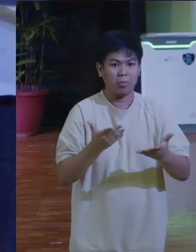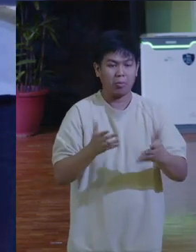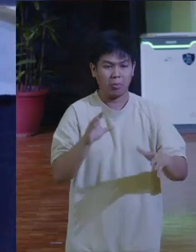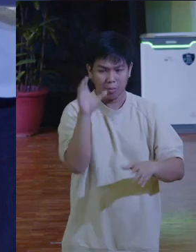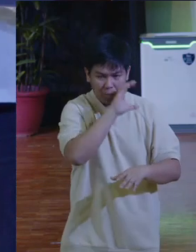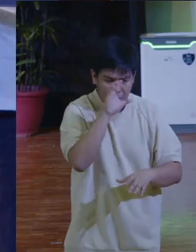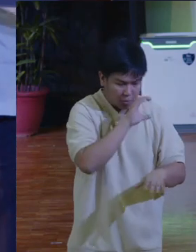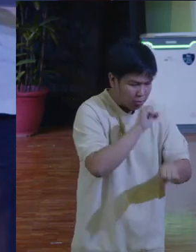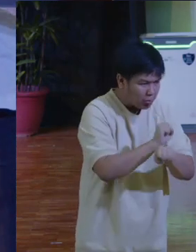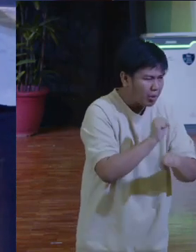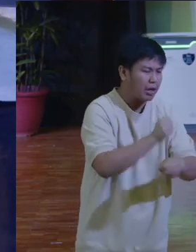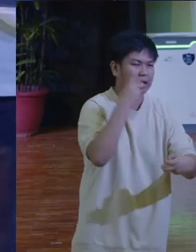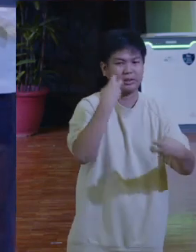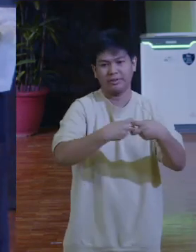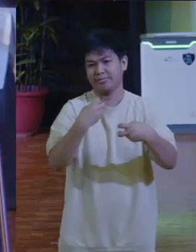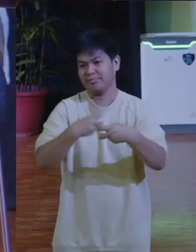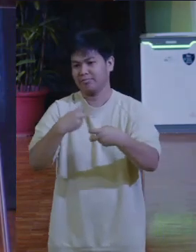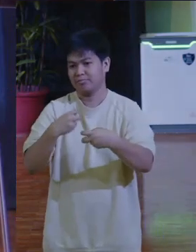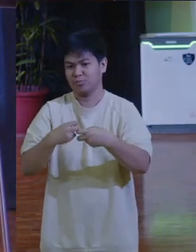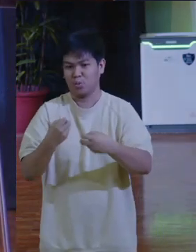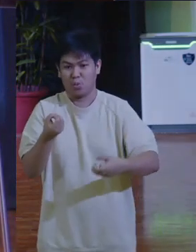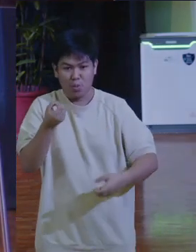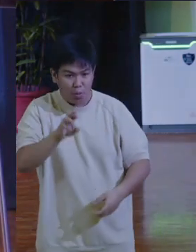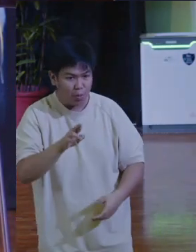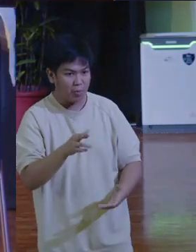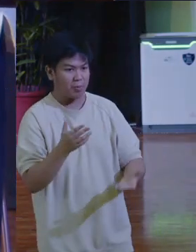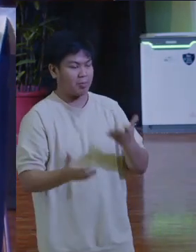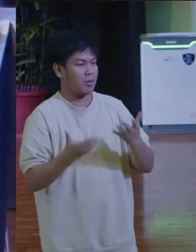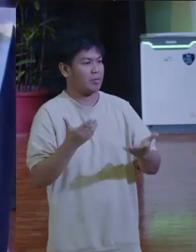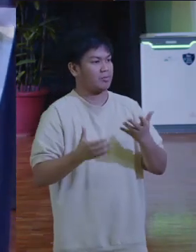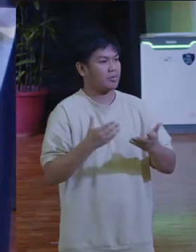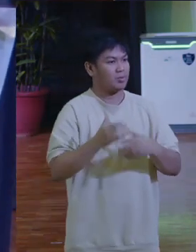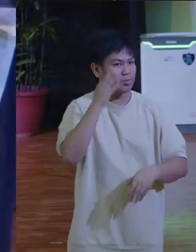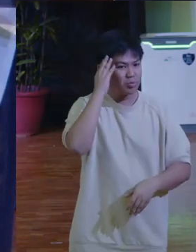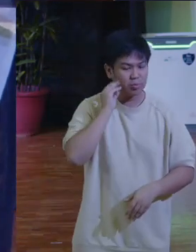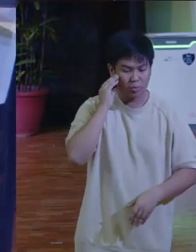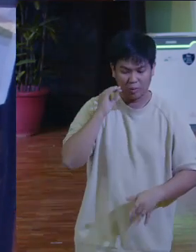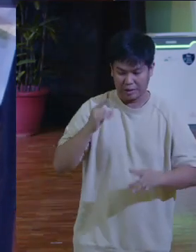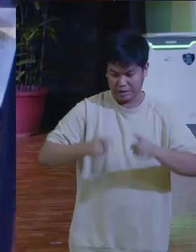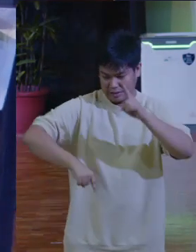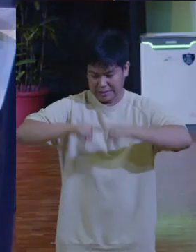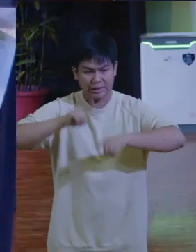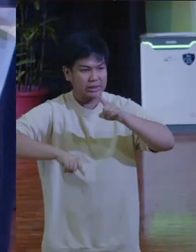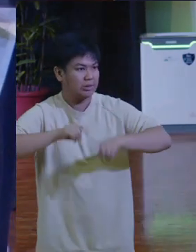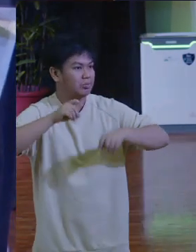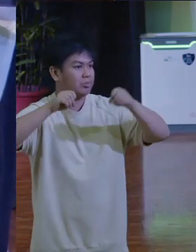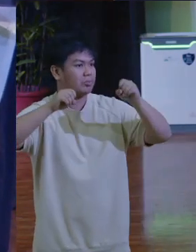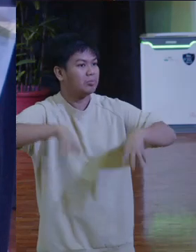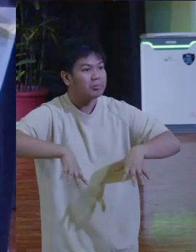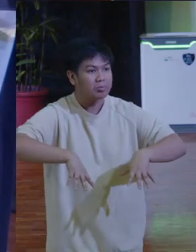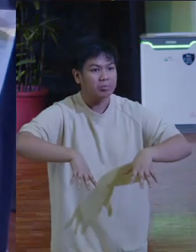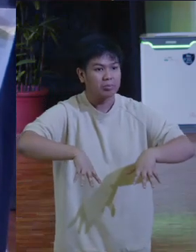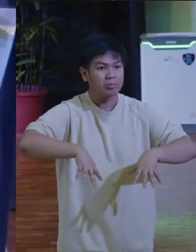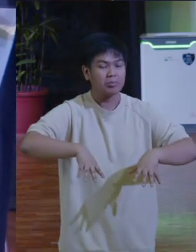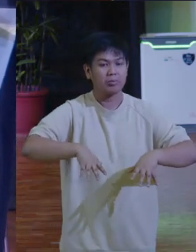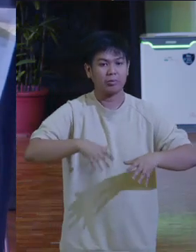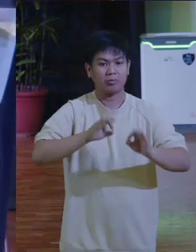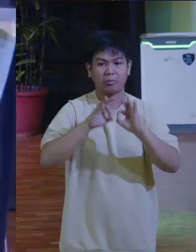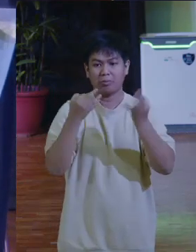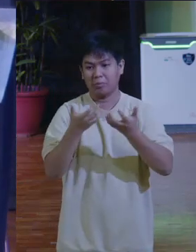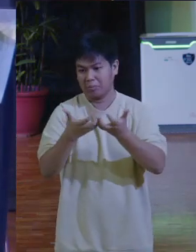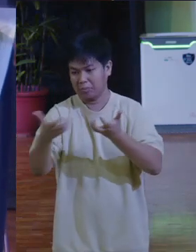buhay o di kaya ay mga paghihirap sa ating mga kaugnayan, sa ating relationships, sa ating